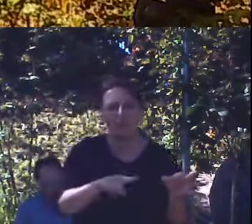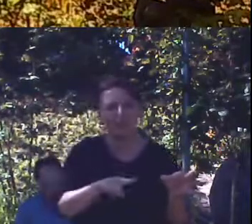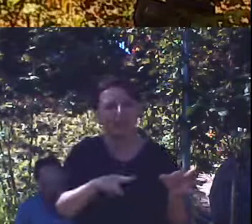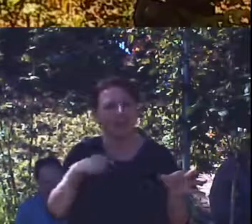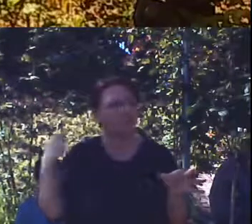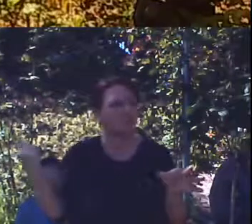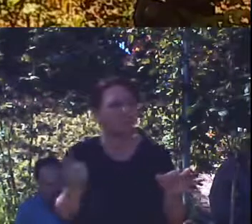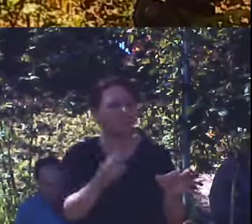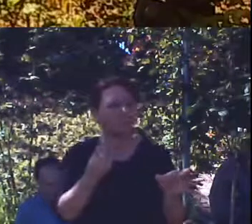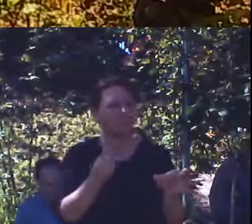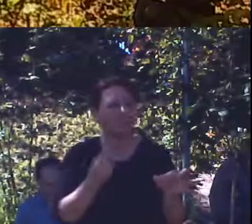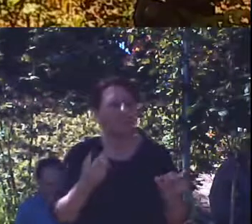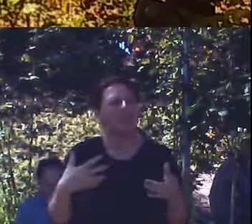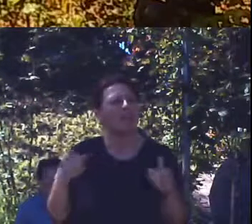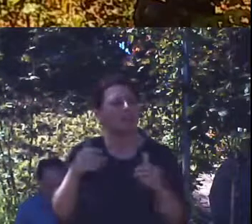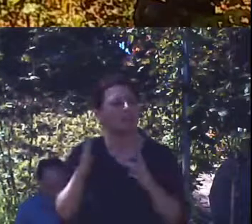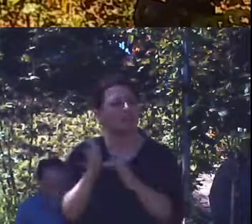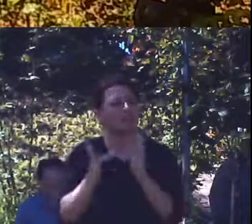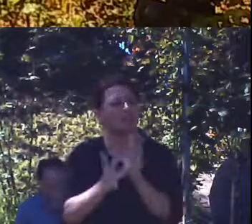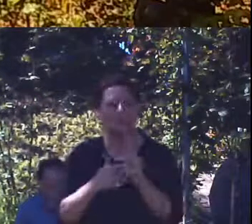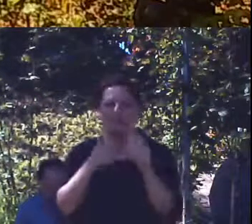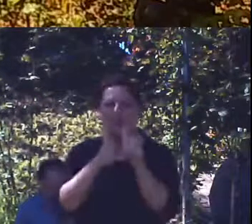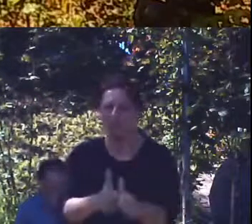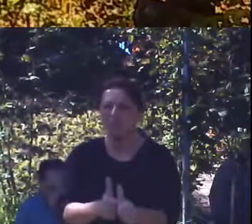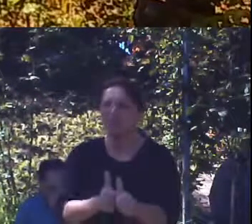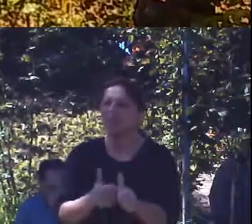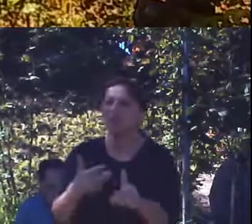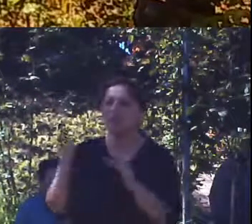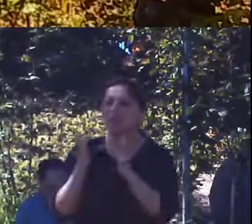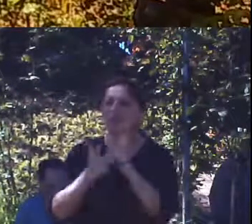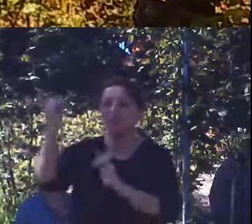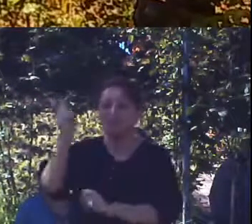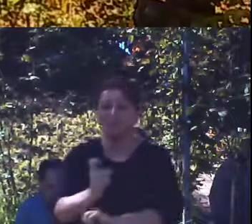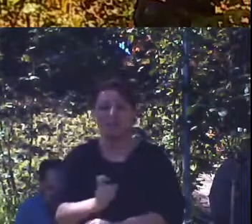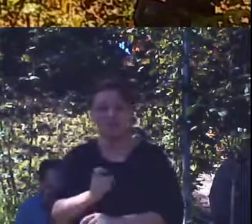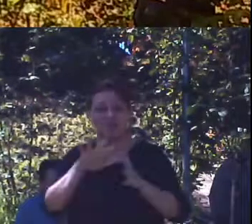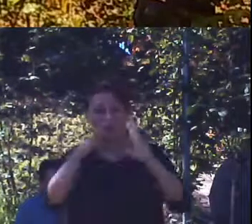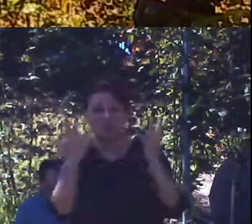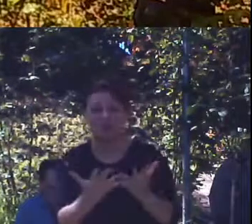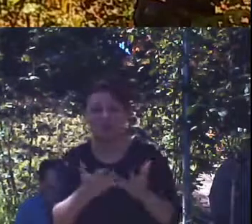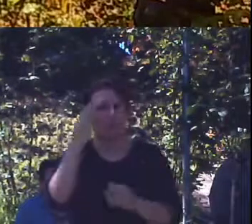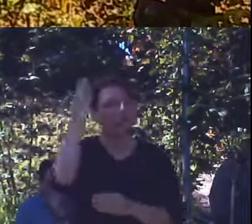che non condanna questo mondo ma viene per salvarlo